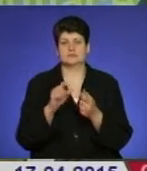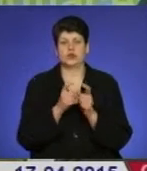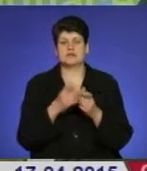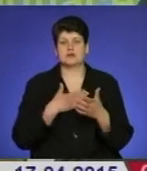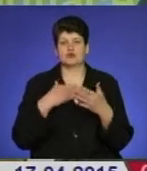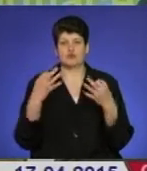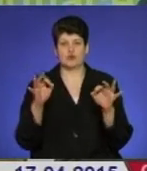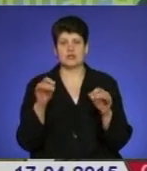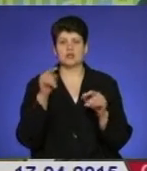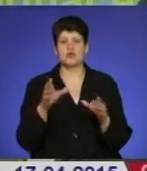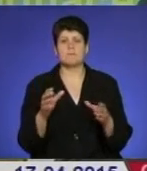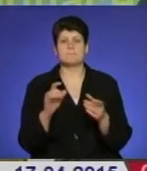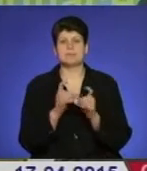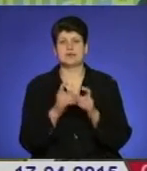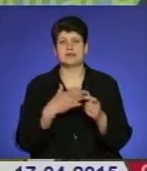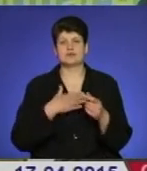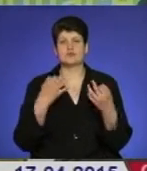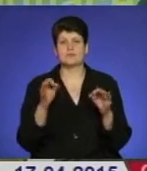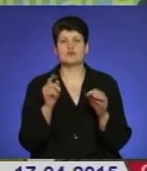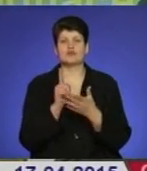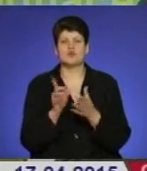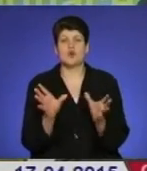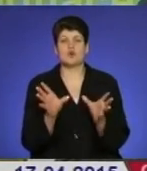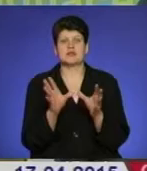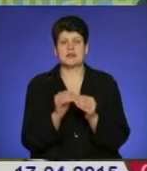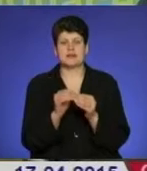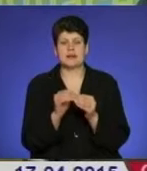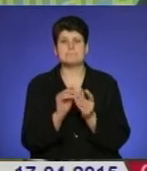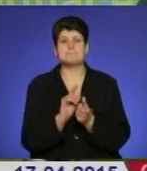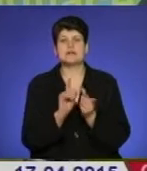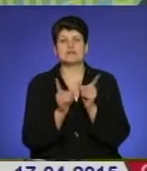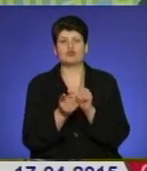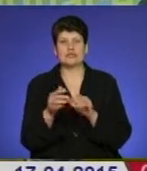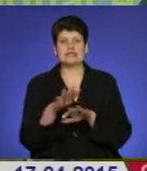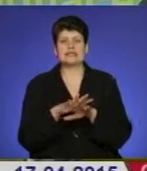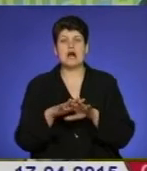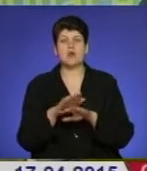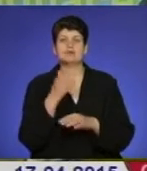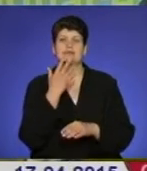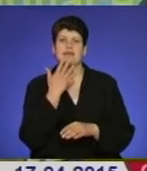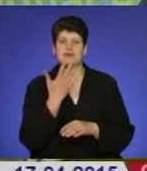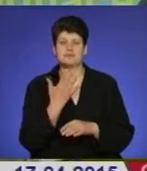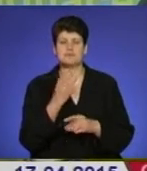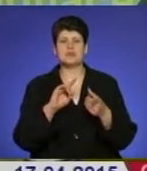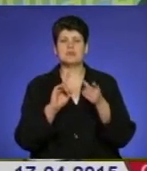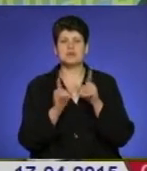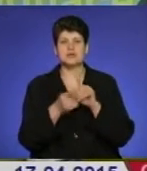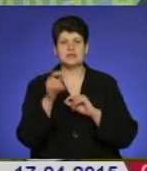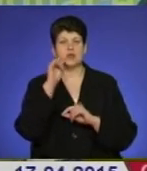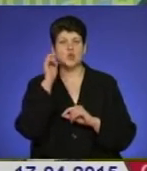свою незалежність, ми повинні об'єднатися і насправді перетворити народ в націю, насправді перетворити країну в